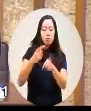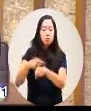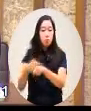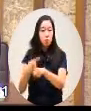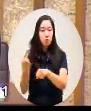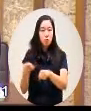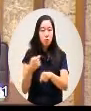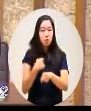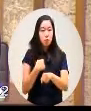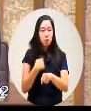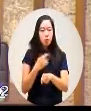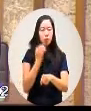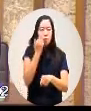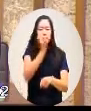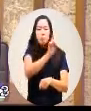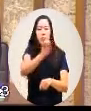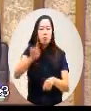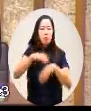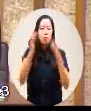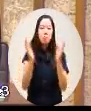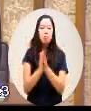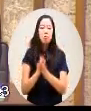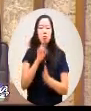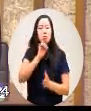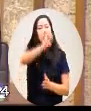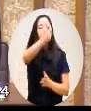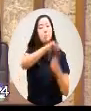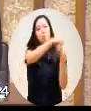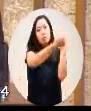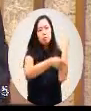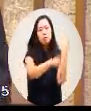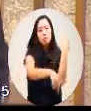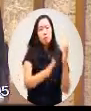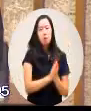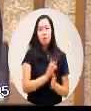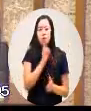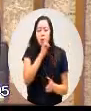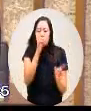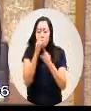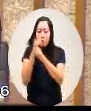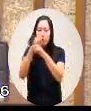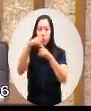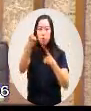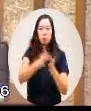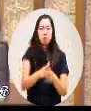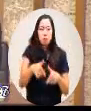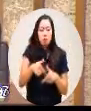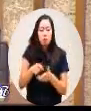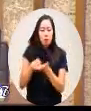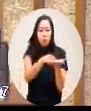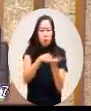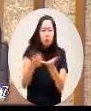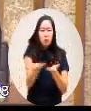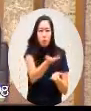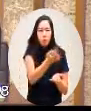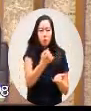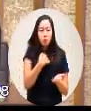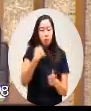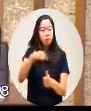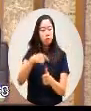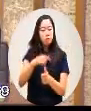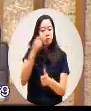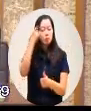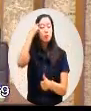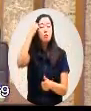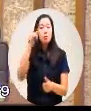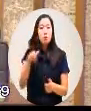我们如果什么都把它诉诸于法律来论是非，其实我们就会很多的兴讼。就我教育的角度来看，我蛮